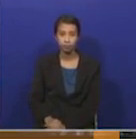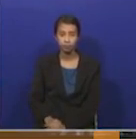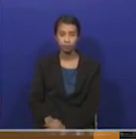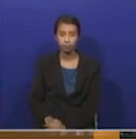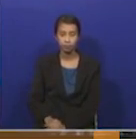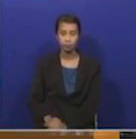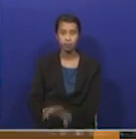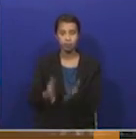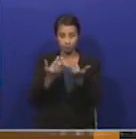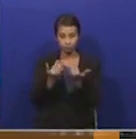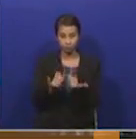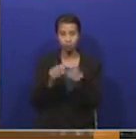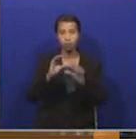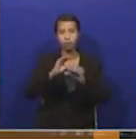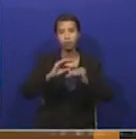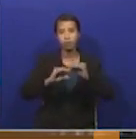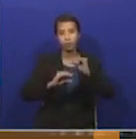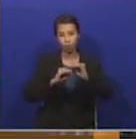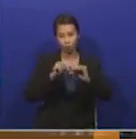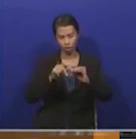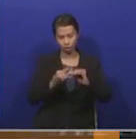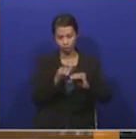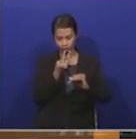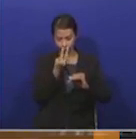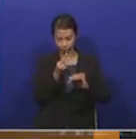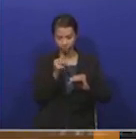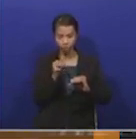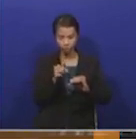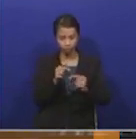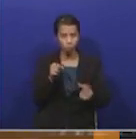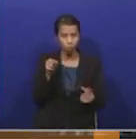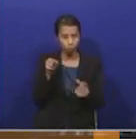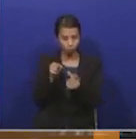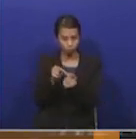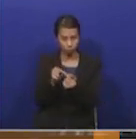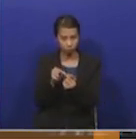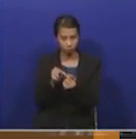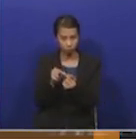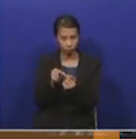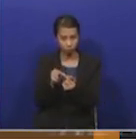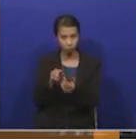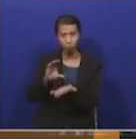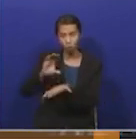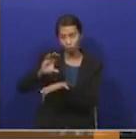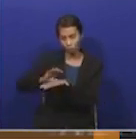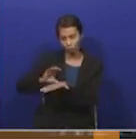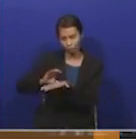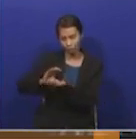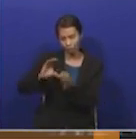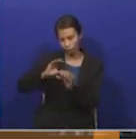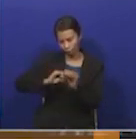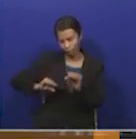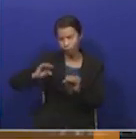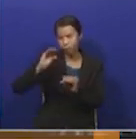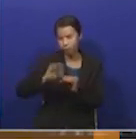ในส่วนของโครงการที่ดิฉันเห็นว่าเหมาะสมสำหรับการตัดเพิ่มนะคะก็